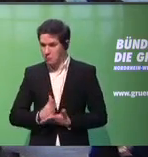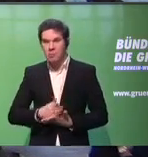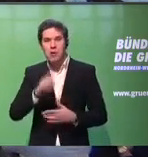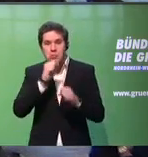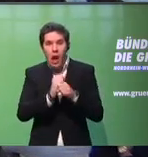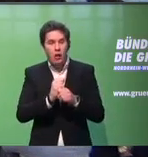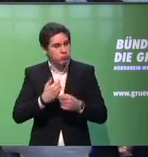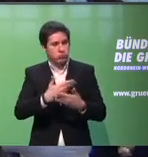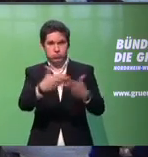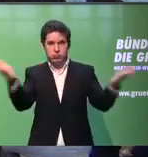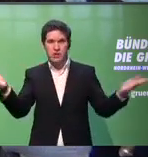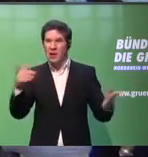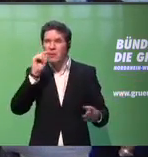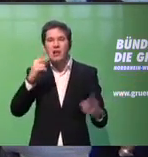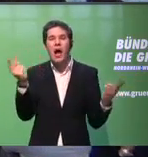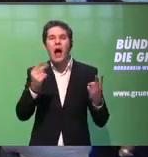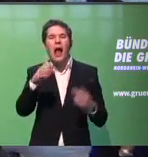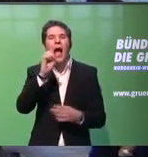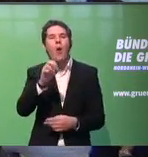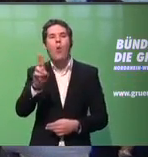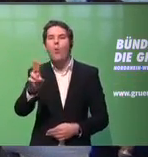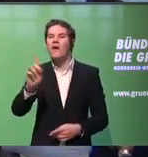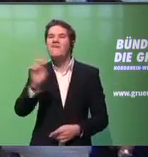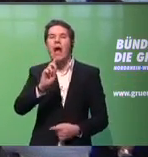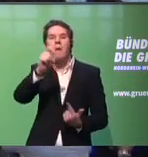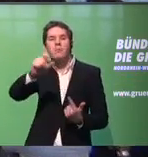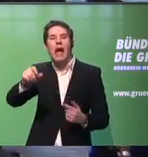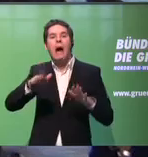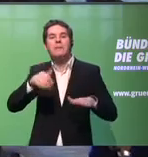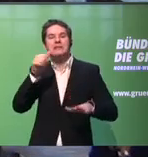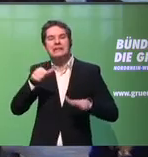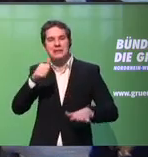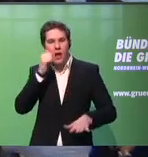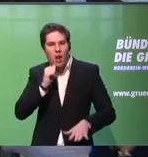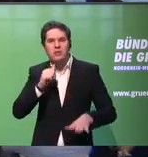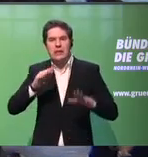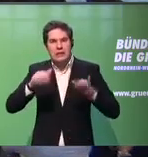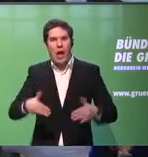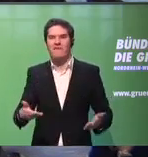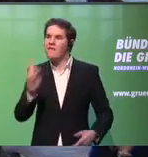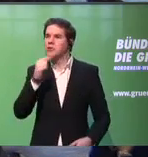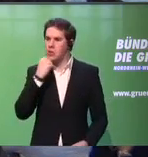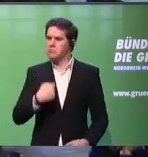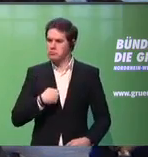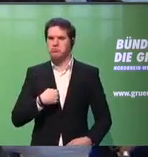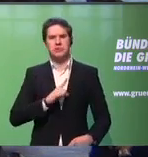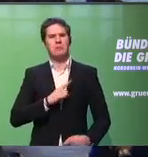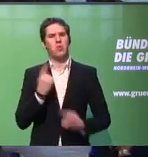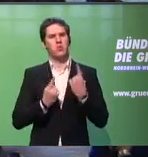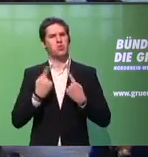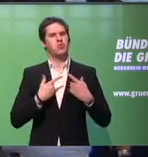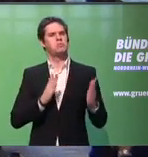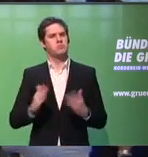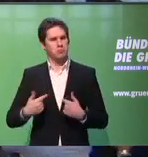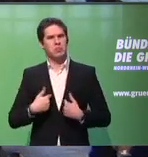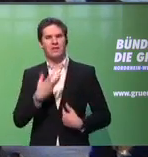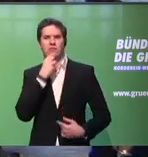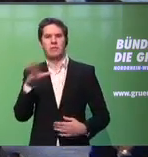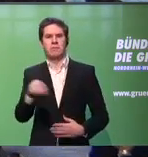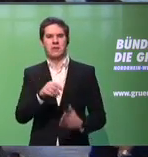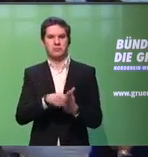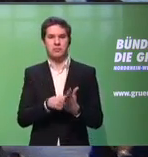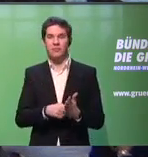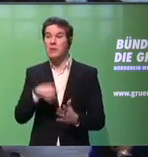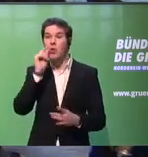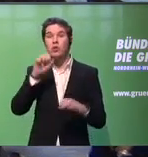es kann jeder EU-Bürger, jede EU-Bürgerin ab 16, die sich zu den grünen Werten bekennt, kann dort mitmachen, nicht nur Staatsbürger, genau